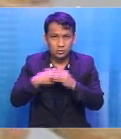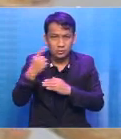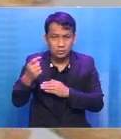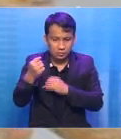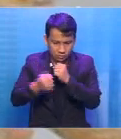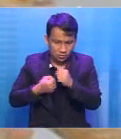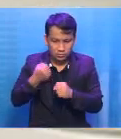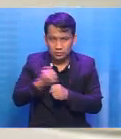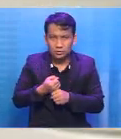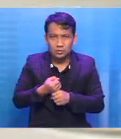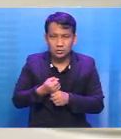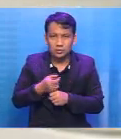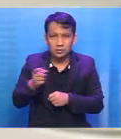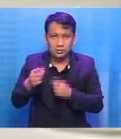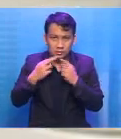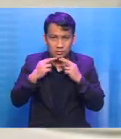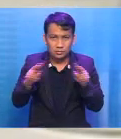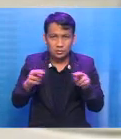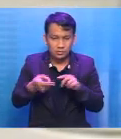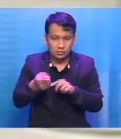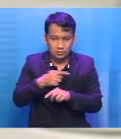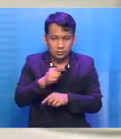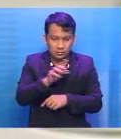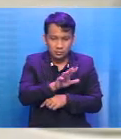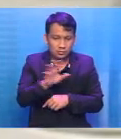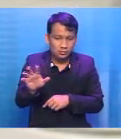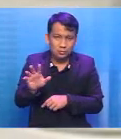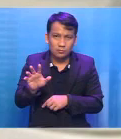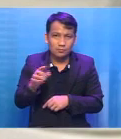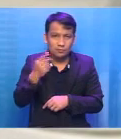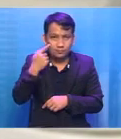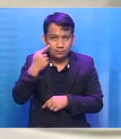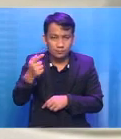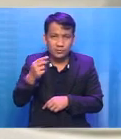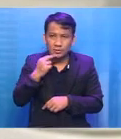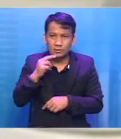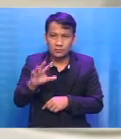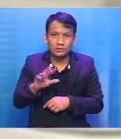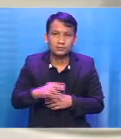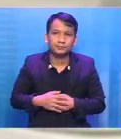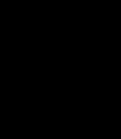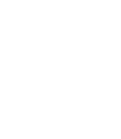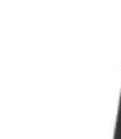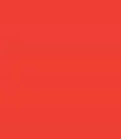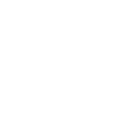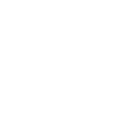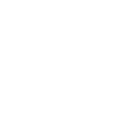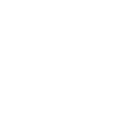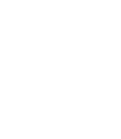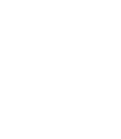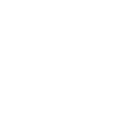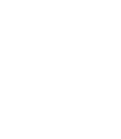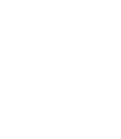na taon. Nagbabalita mula sa Frontline, Greg Gregorio, News 5.